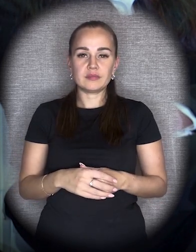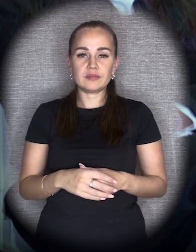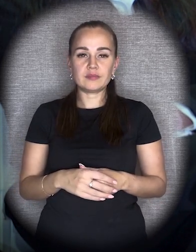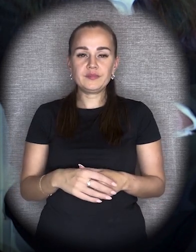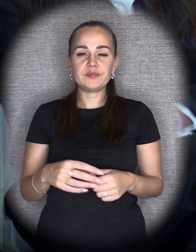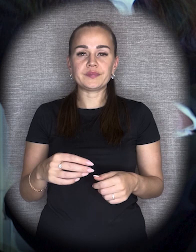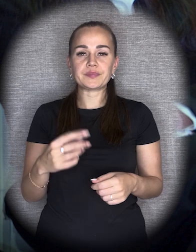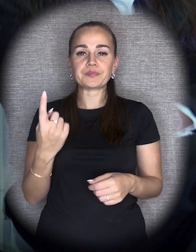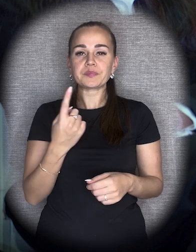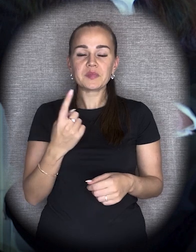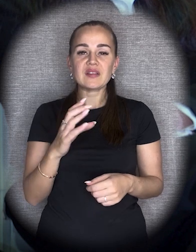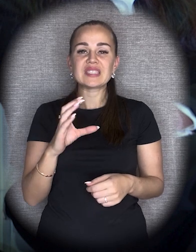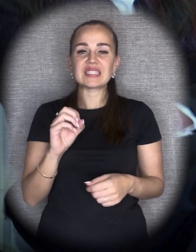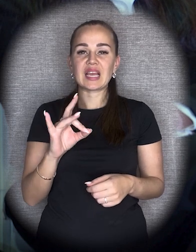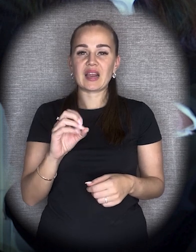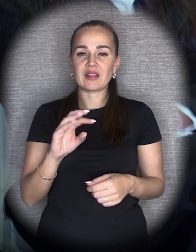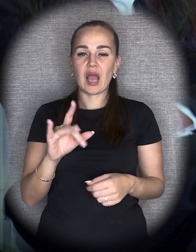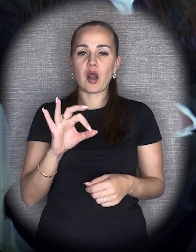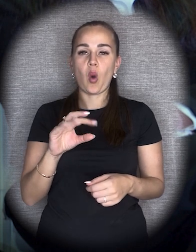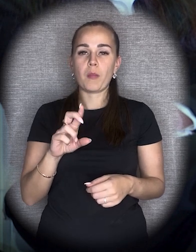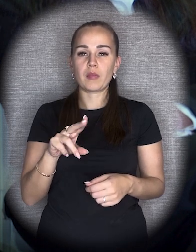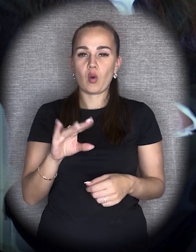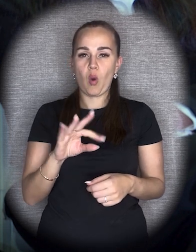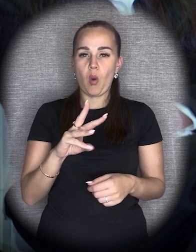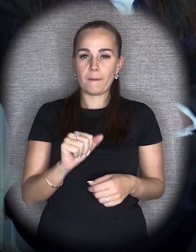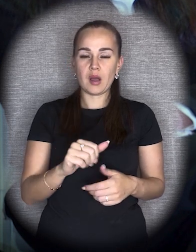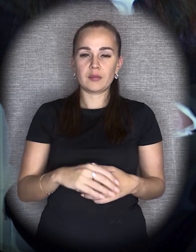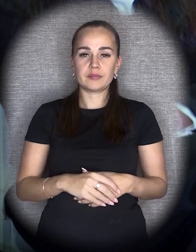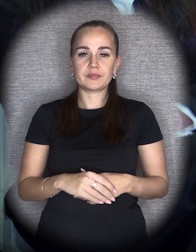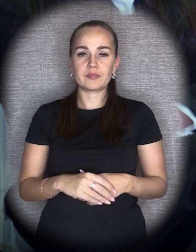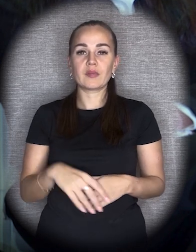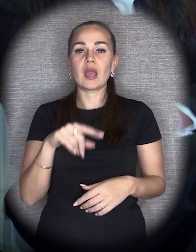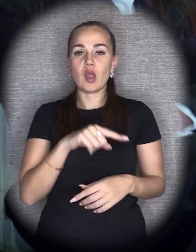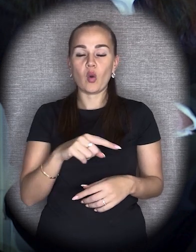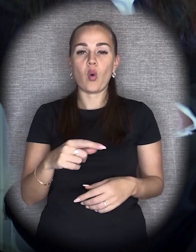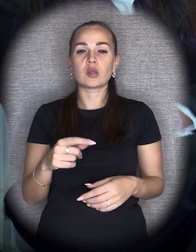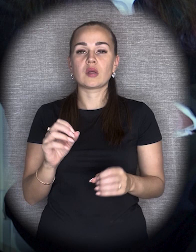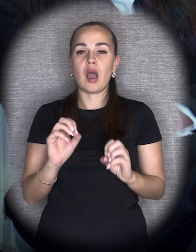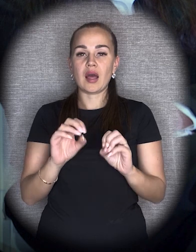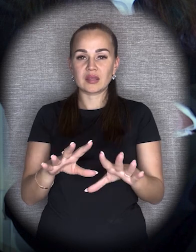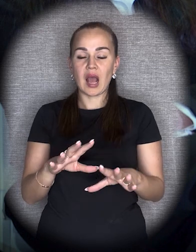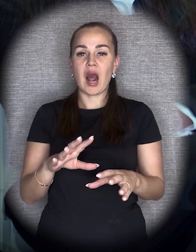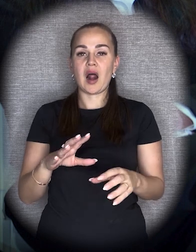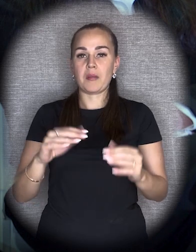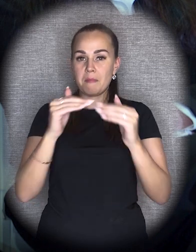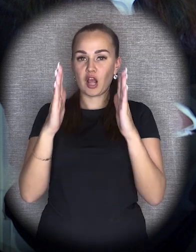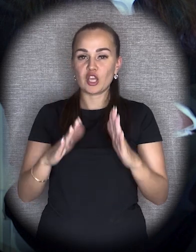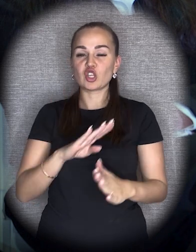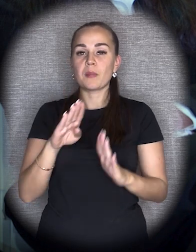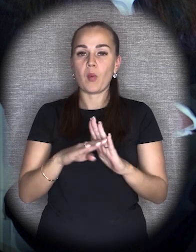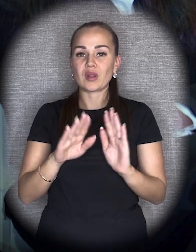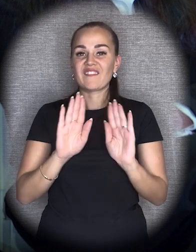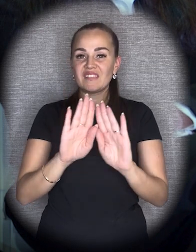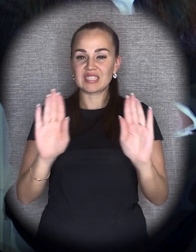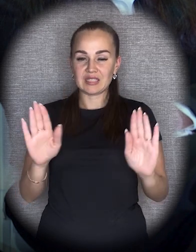Ленинградского обкома, который правил у нас почти 20 лет. И в частности он отдал манеж под выставочное пространство. Здесь же был